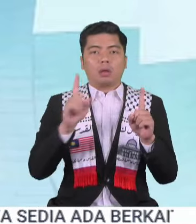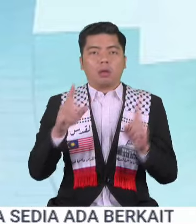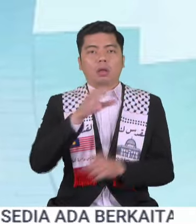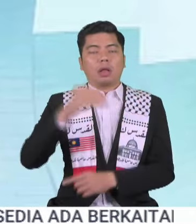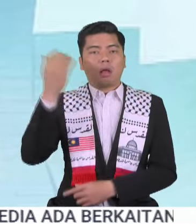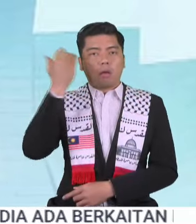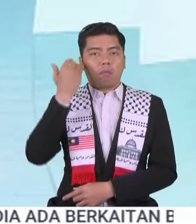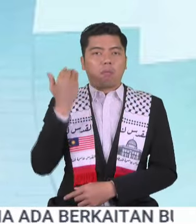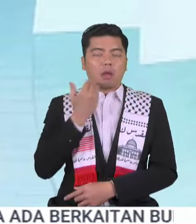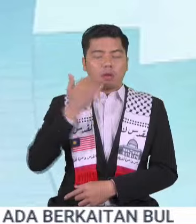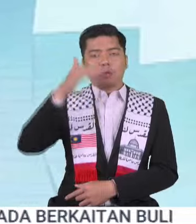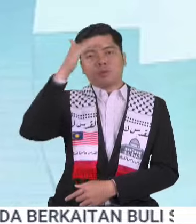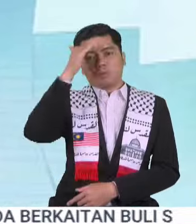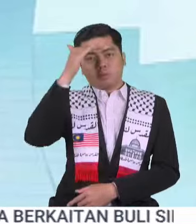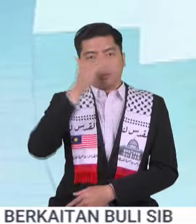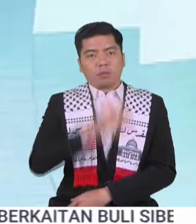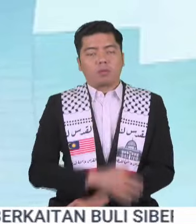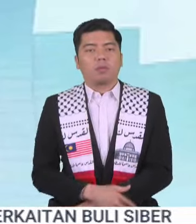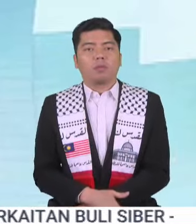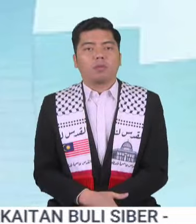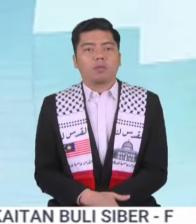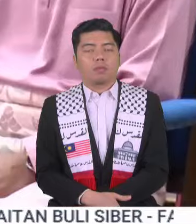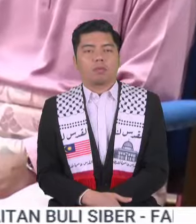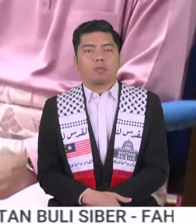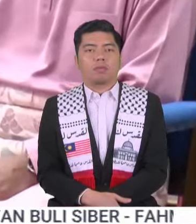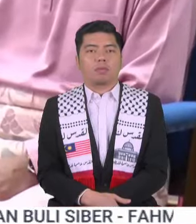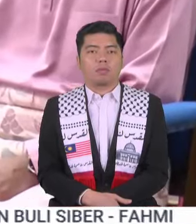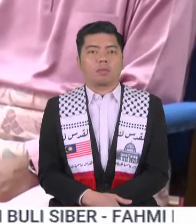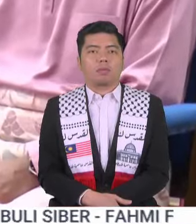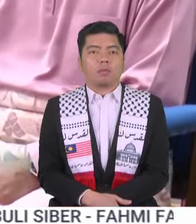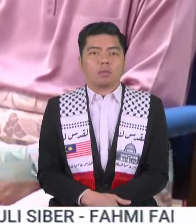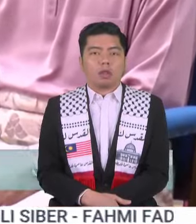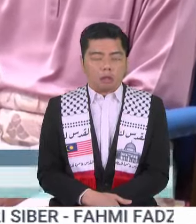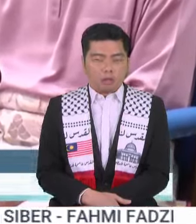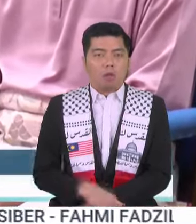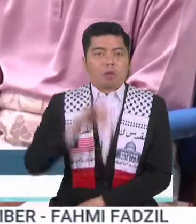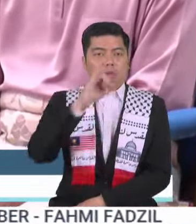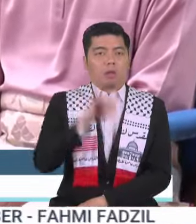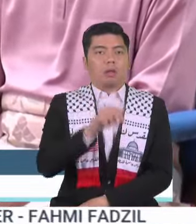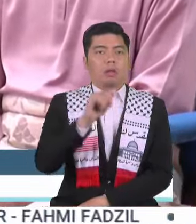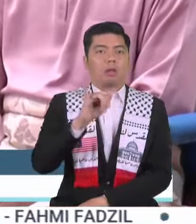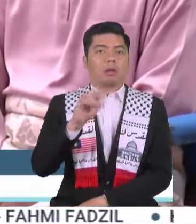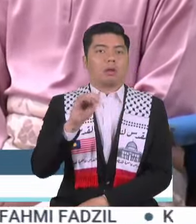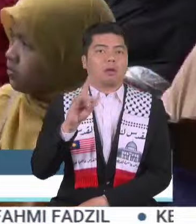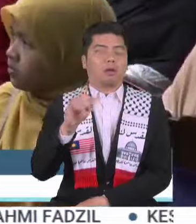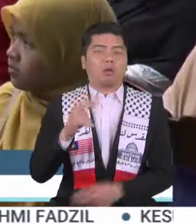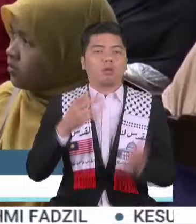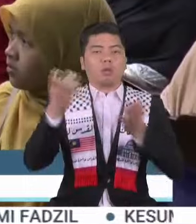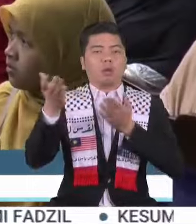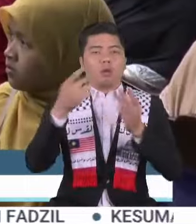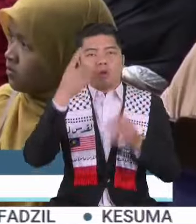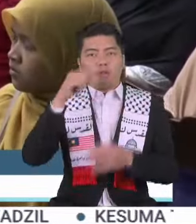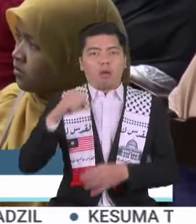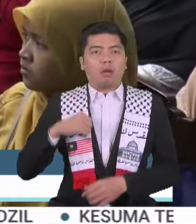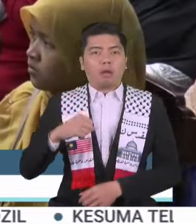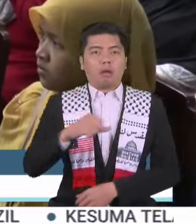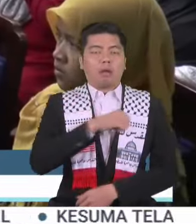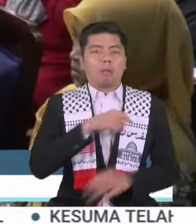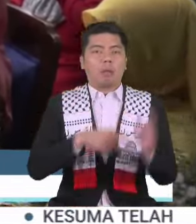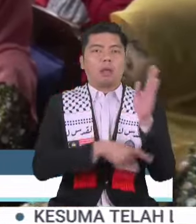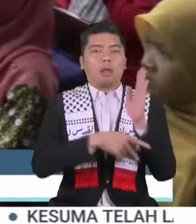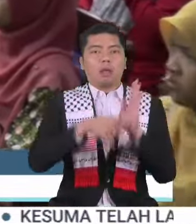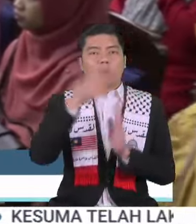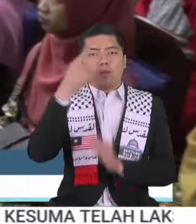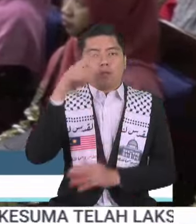Hakim Mahkamah Syariah negeri Johor jinuddin berkhidmat sebagai ahli panel mahkamah rayuan negeri di